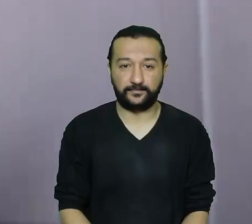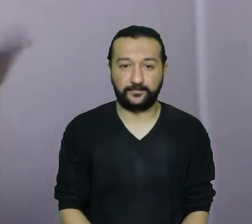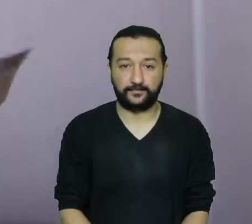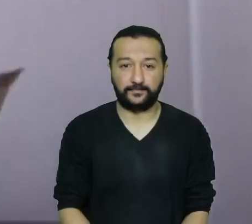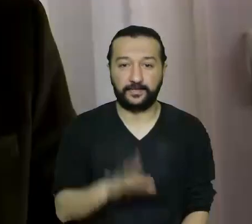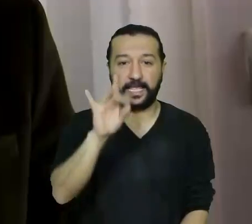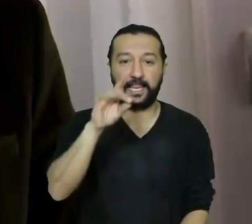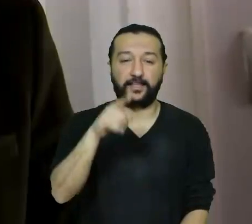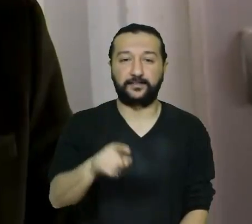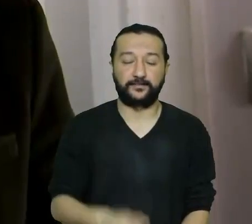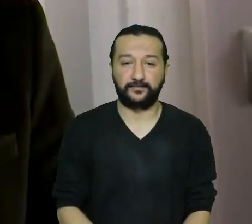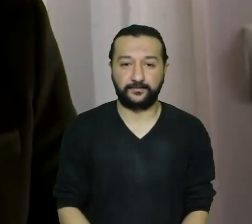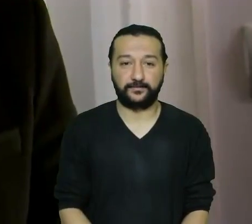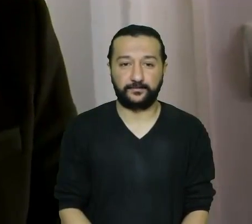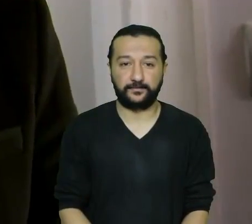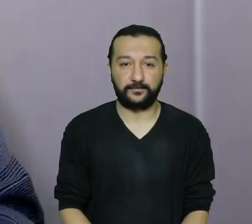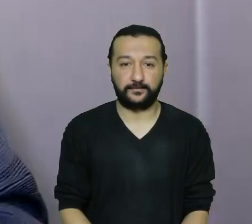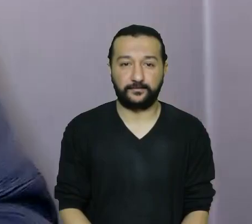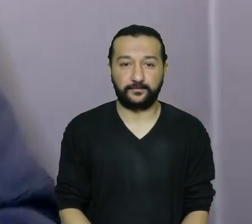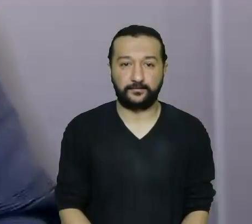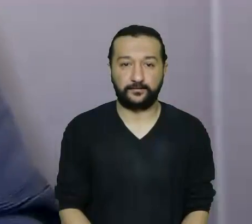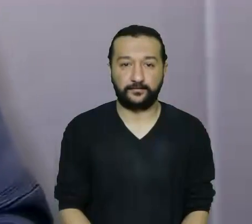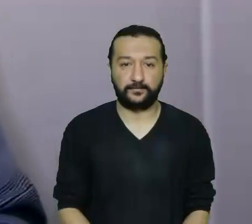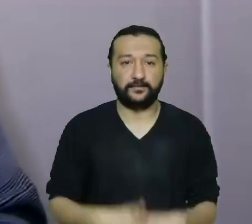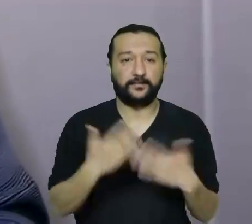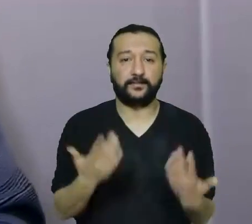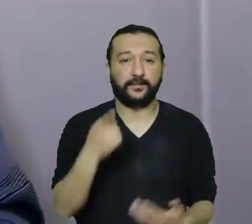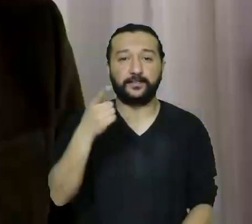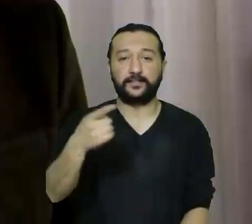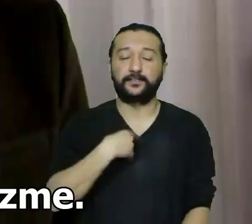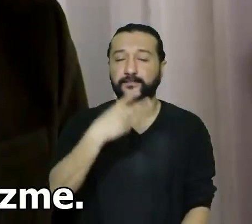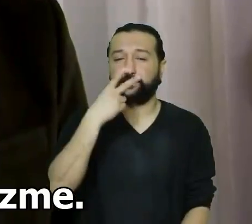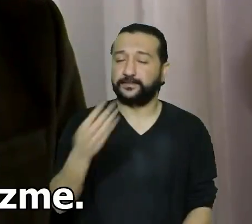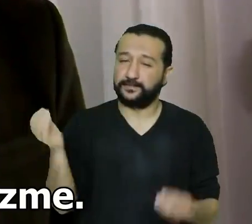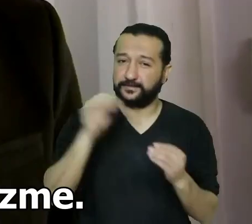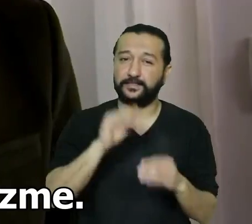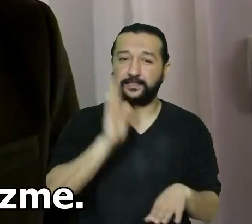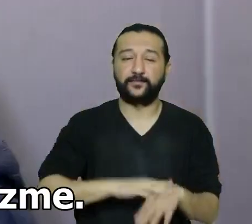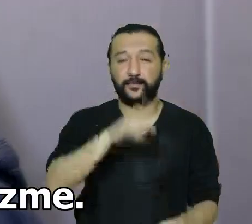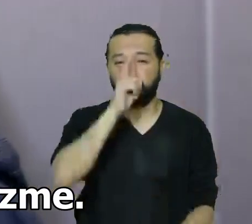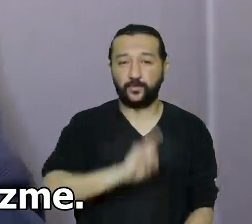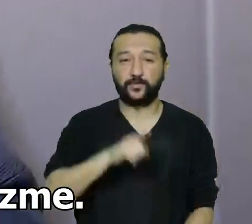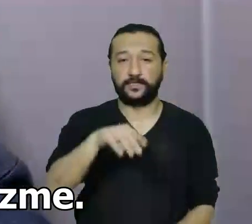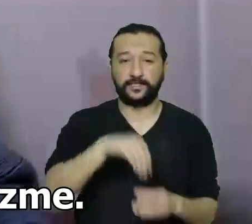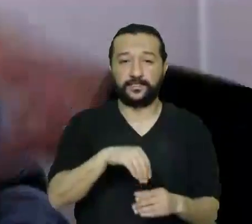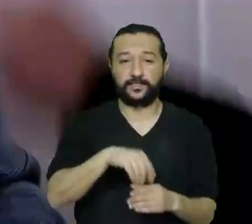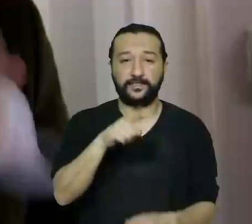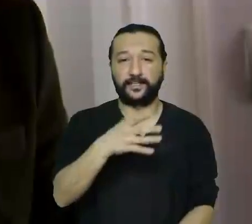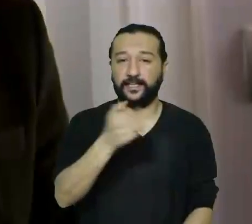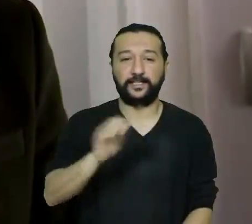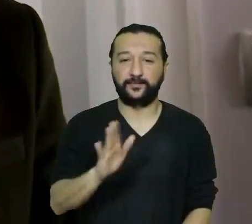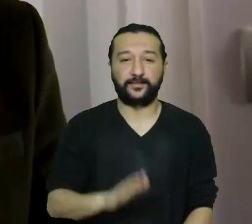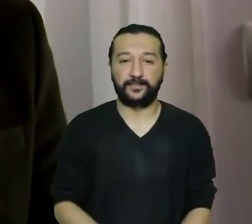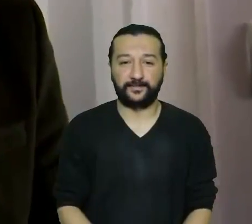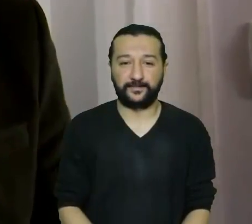Derim yüz ama 100 liramı cüzdanımdan gizle. Çekip